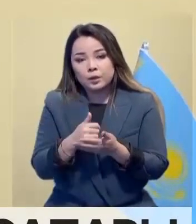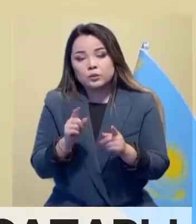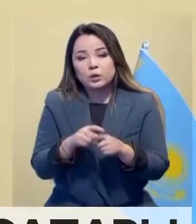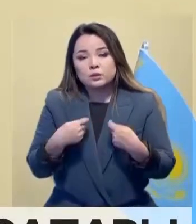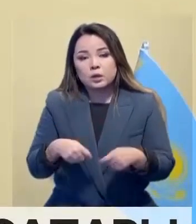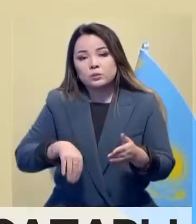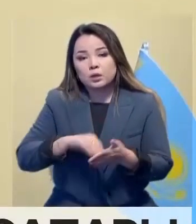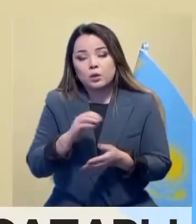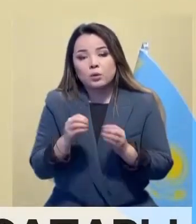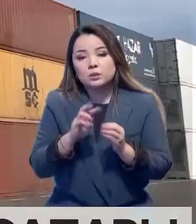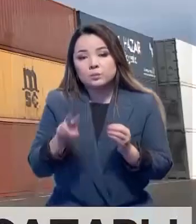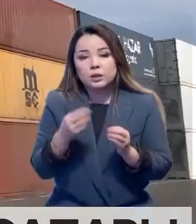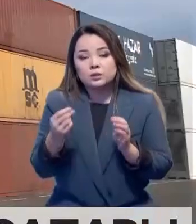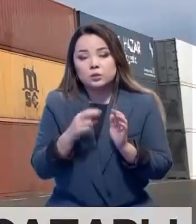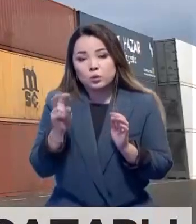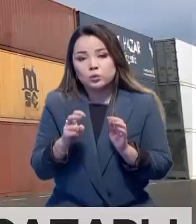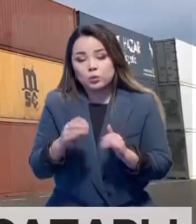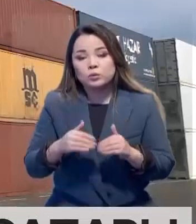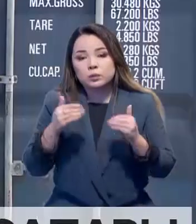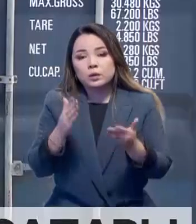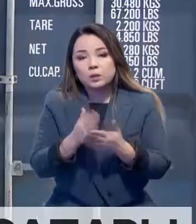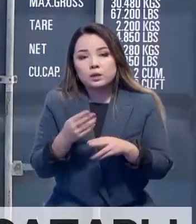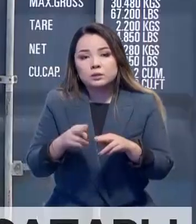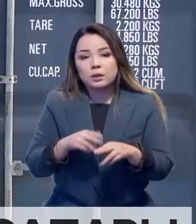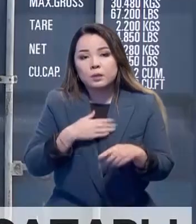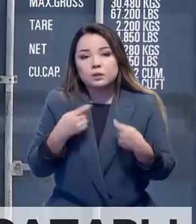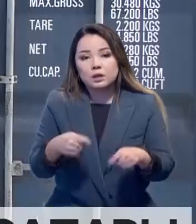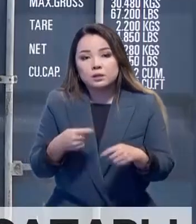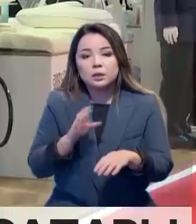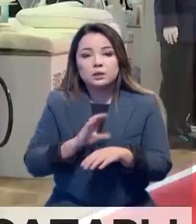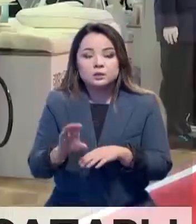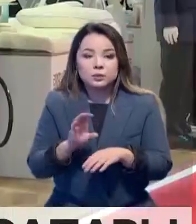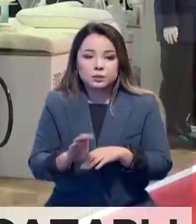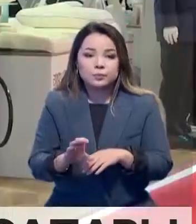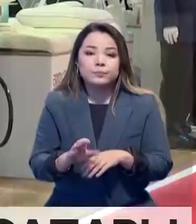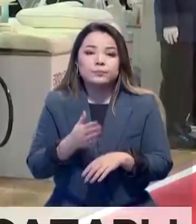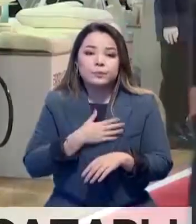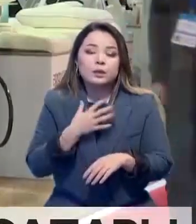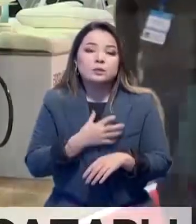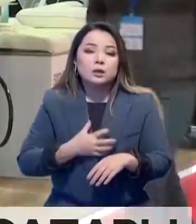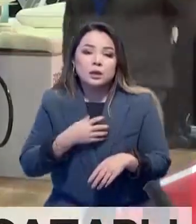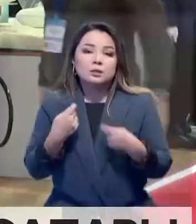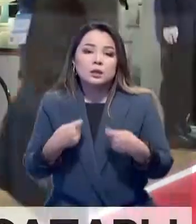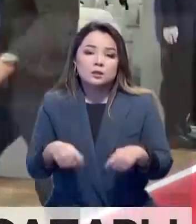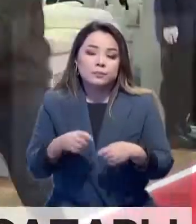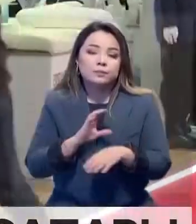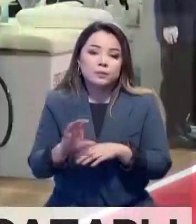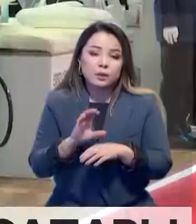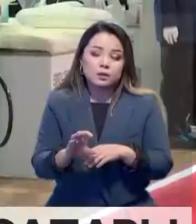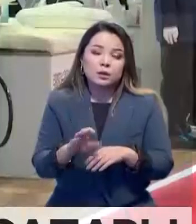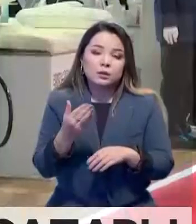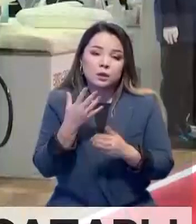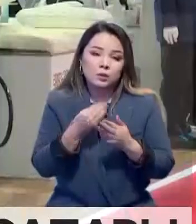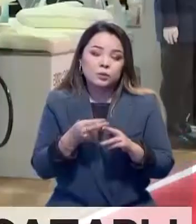былтыр 10 миллиард долларға жетті. Ал оның басым бөлігі біздің тауарлардың экспорты. Біздің негізгі экспорттық тауарларымыз